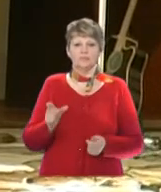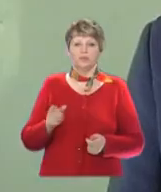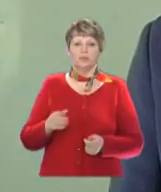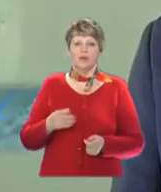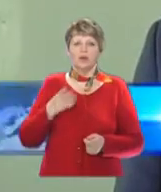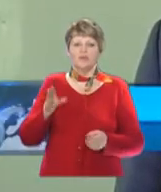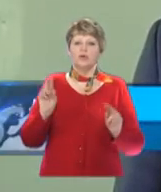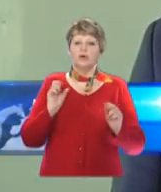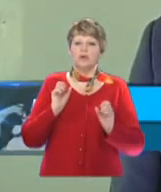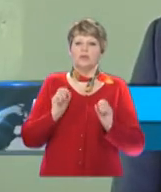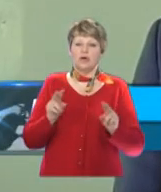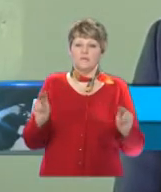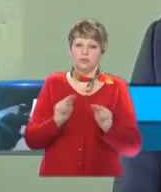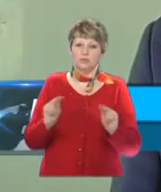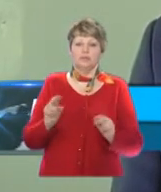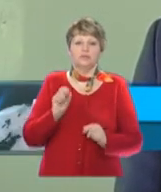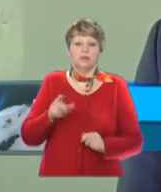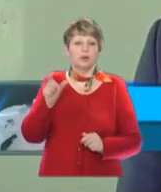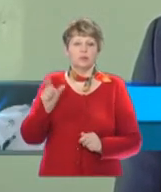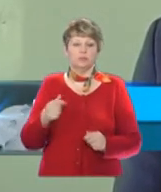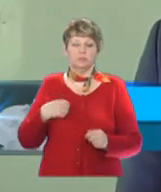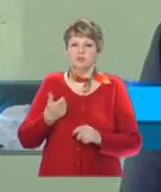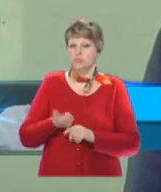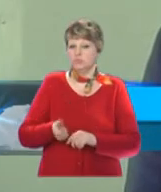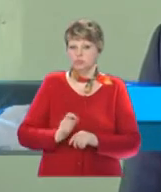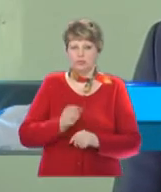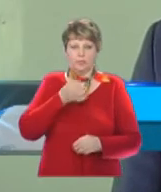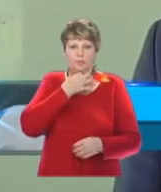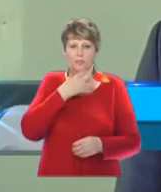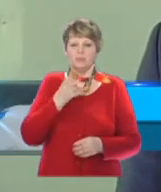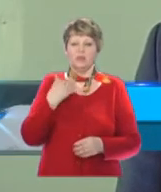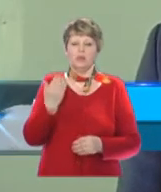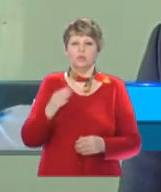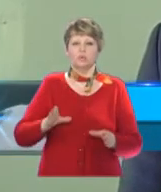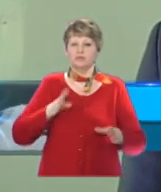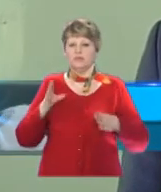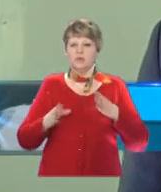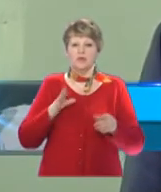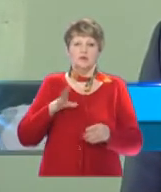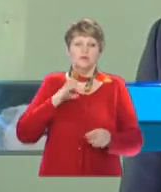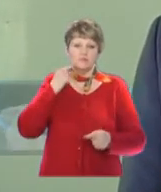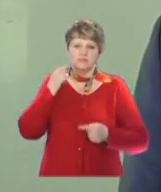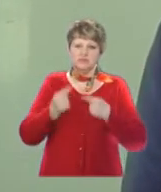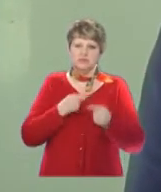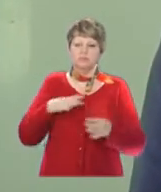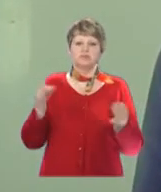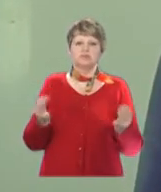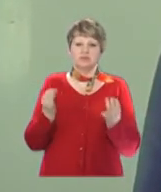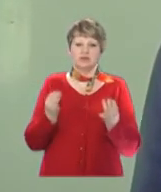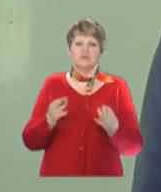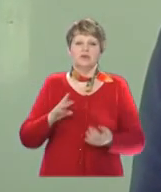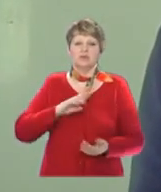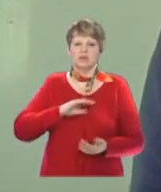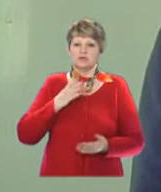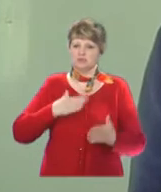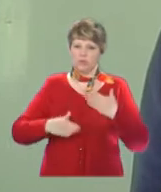Іменеїлівна як викладач, як людина мені дуже подобалася. На її тренуваннях завжди було цікаво і я